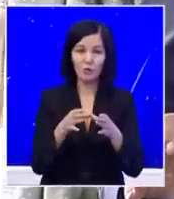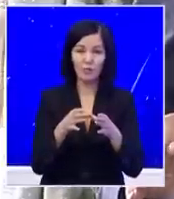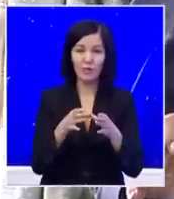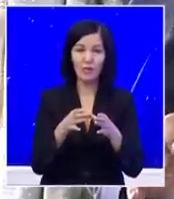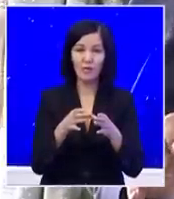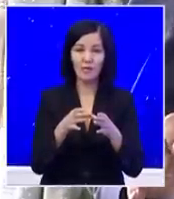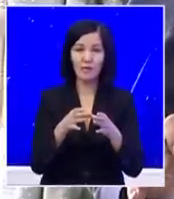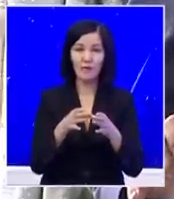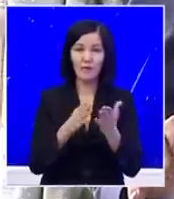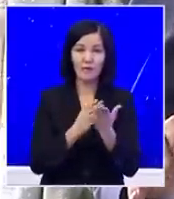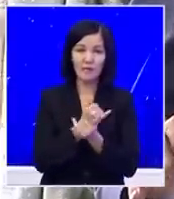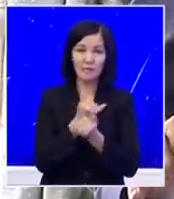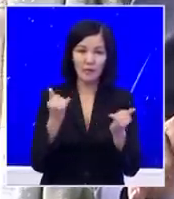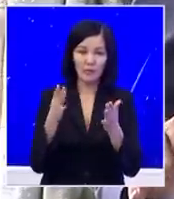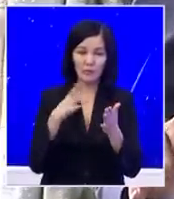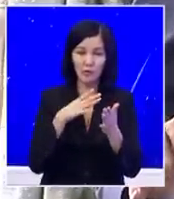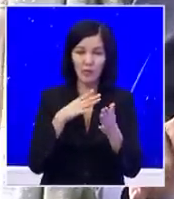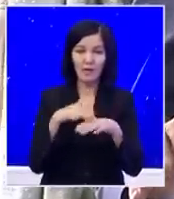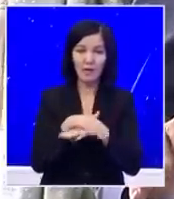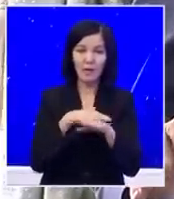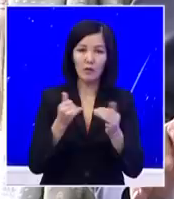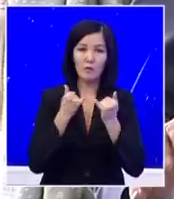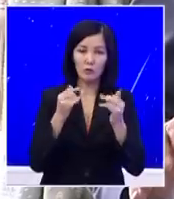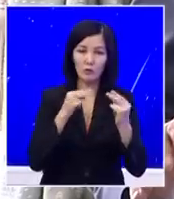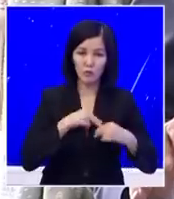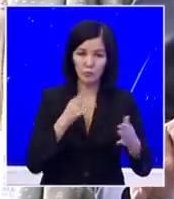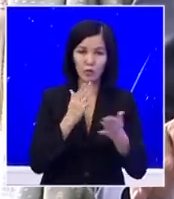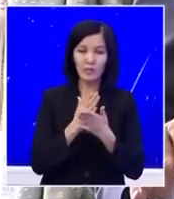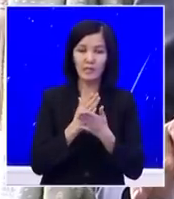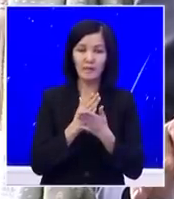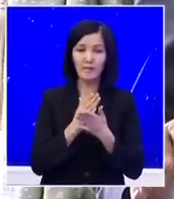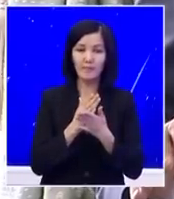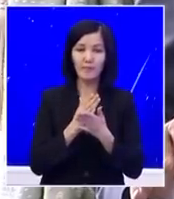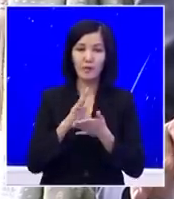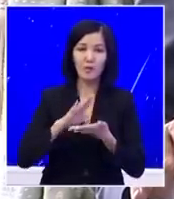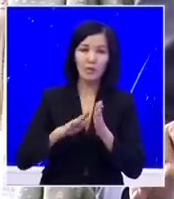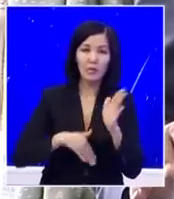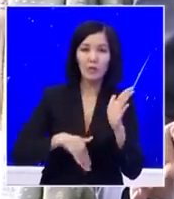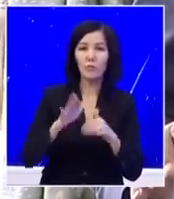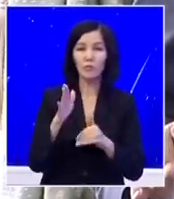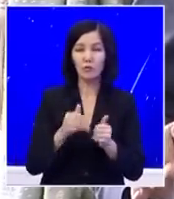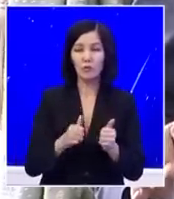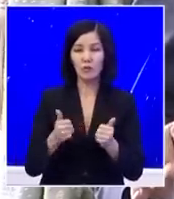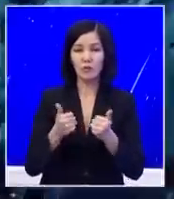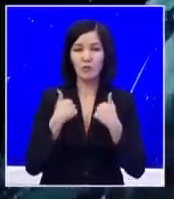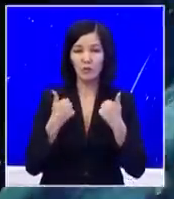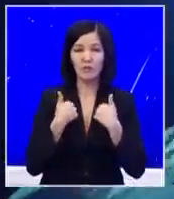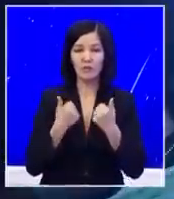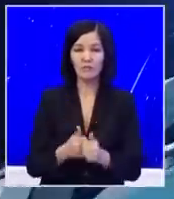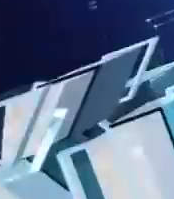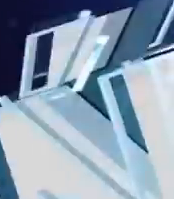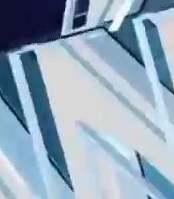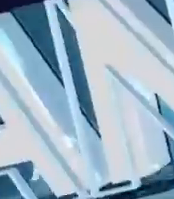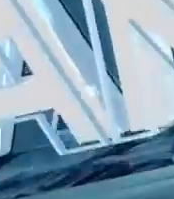жаннаты Жетісудың халқы үшін соның тірлігі, соның ісі, соның саясаты.